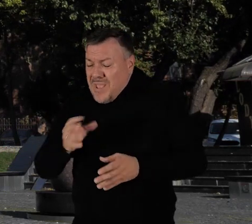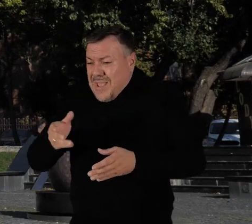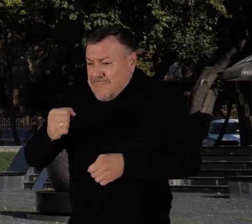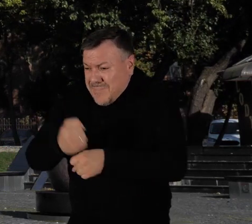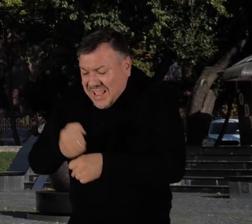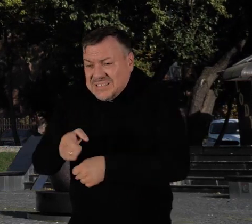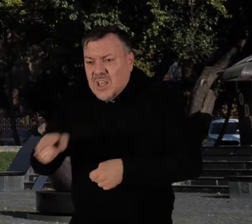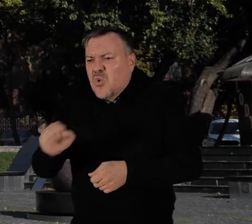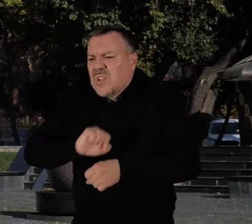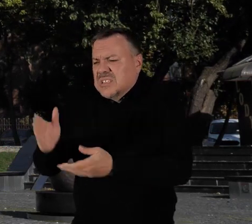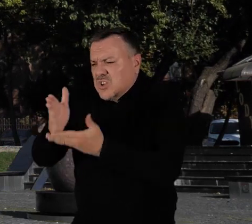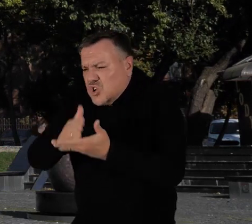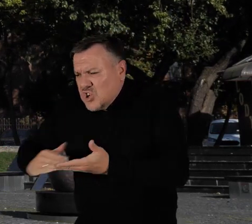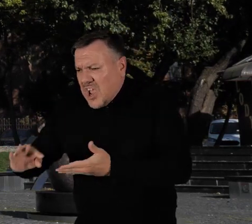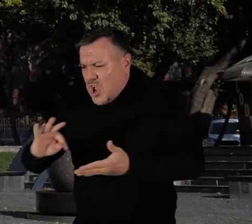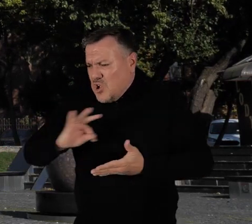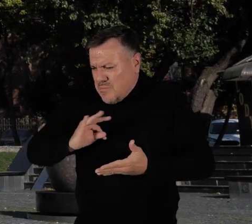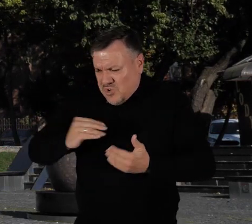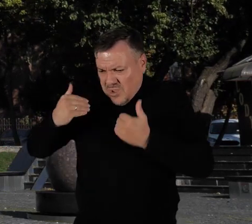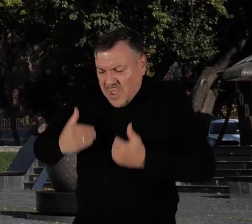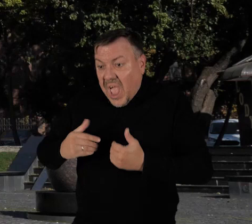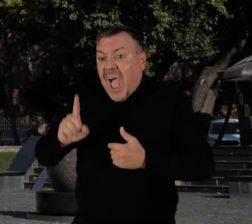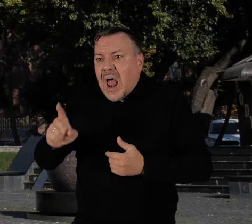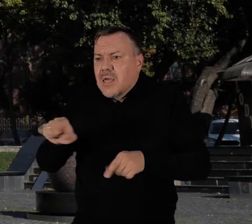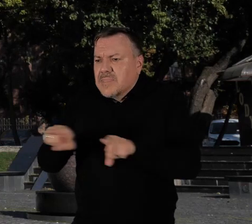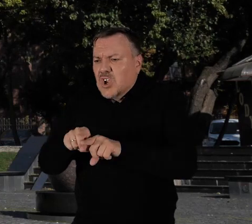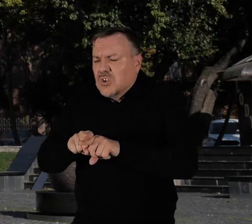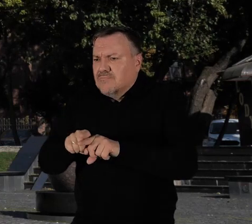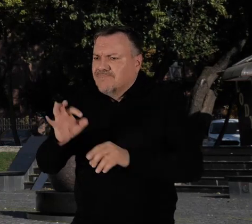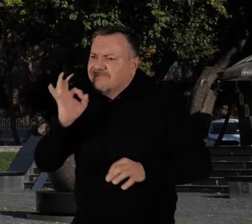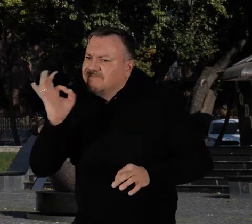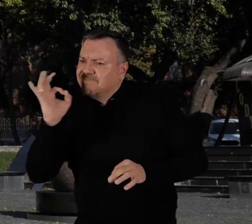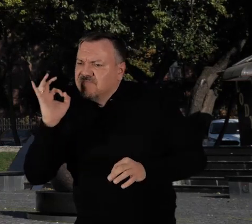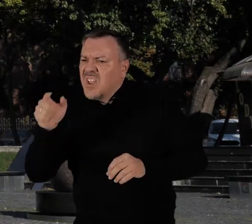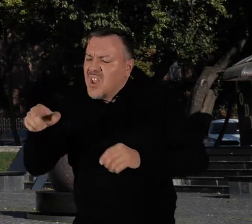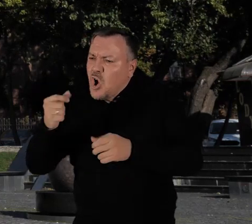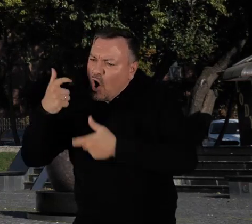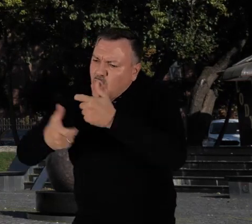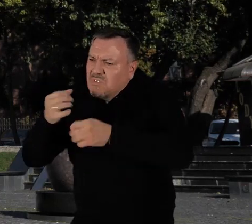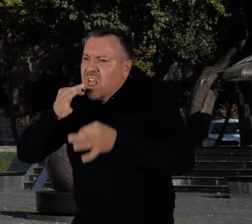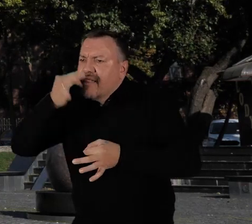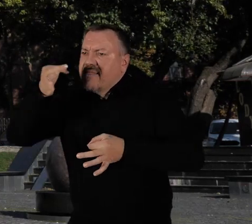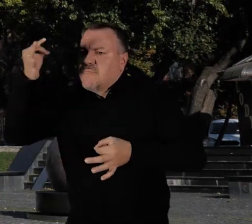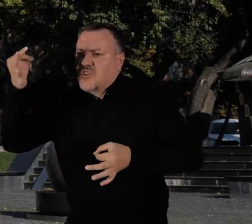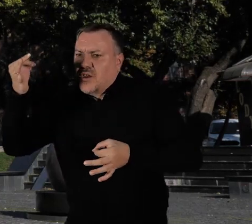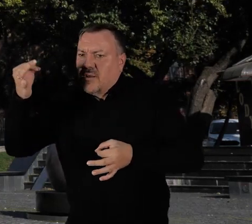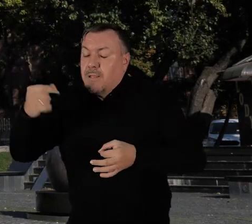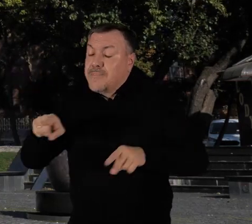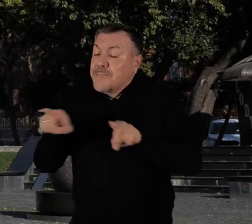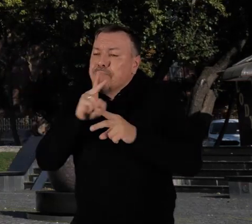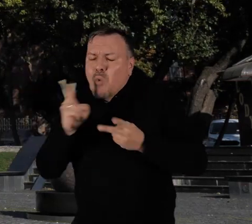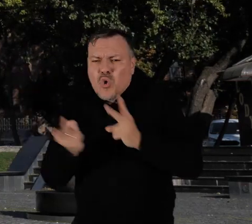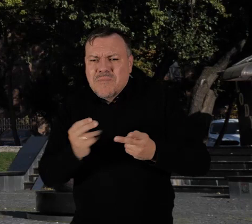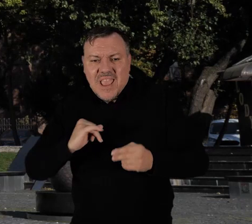Przedmiot mojej pracy nie tylko jest częścią mojej substancji, ale powinien ją uszlachetniać, czynić lepszą. Podobnie